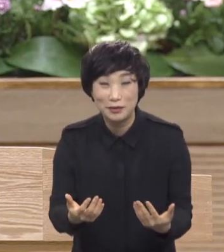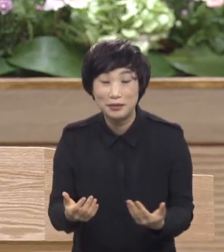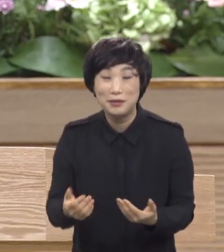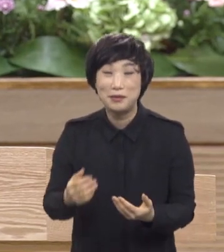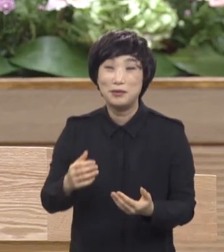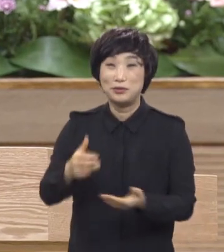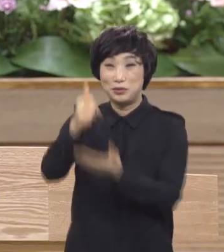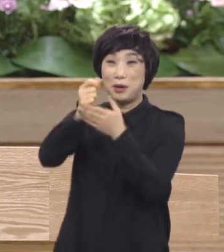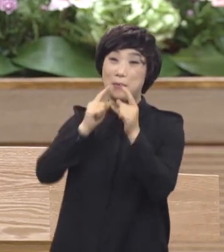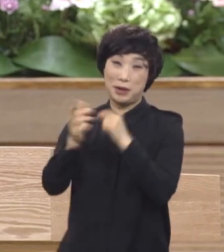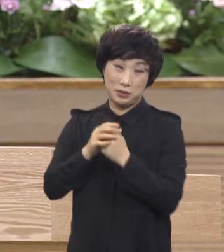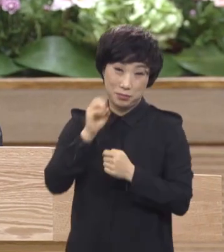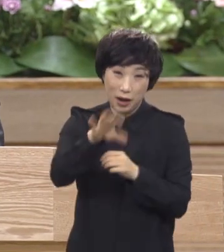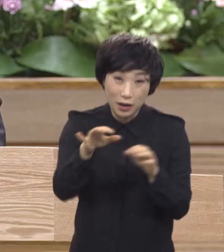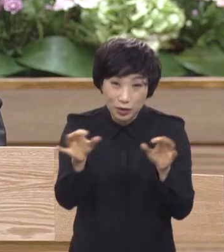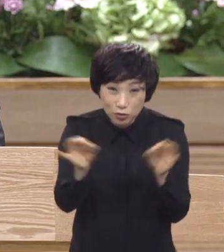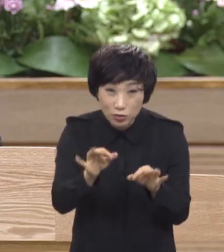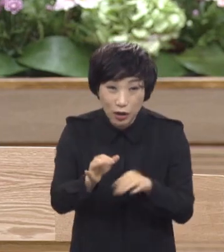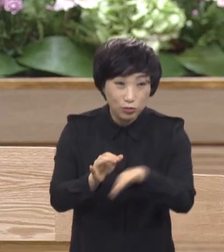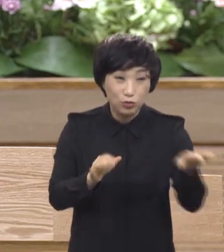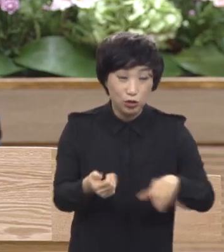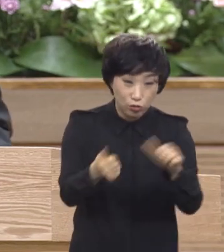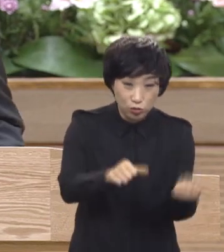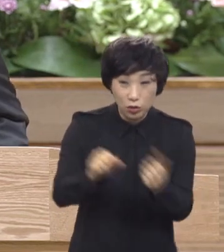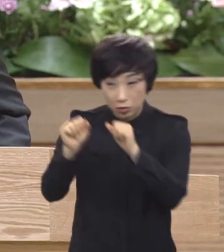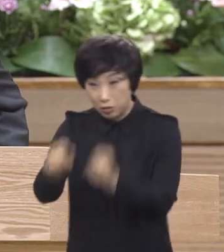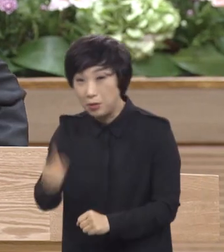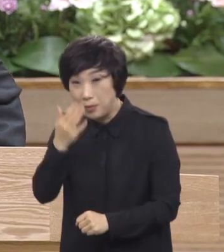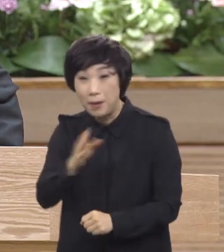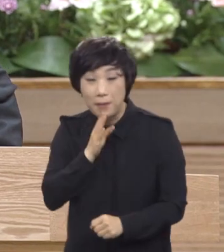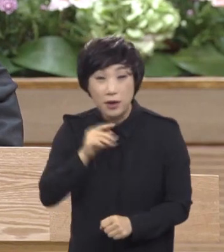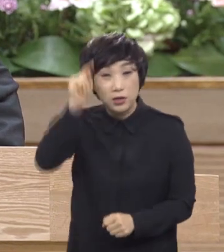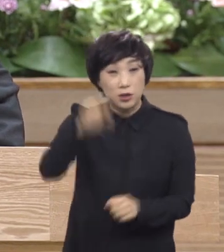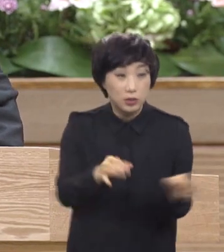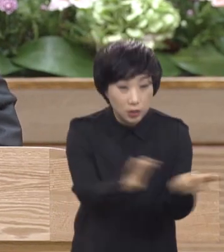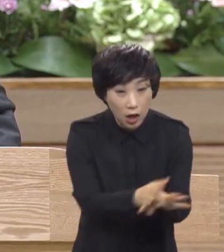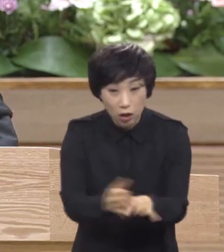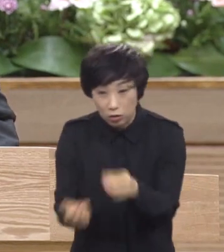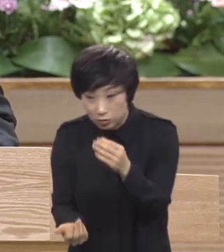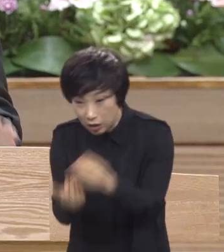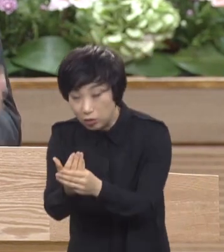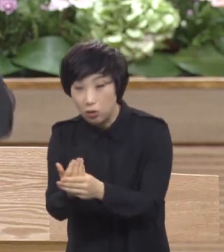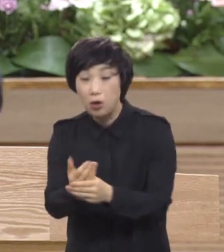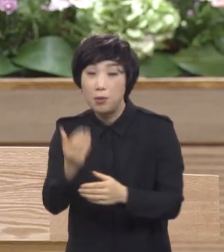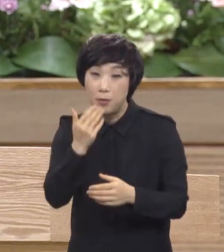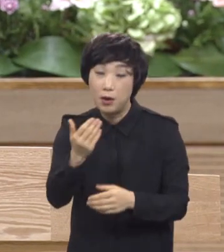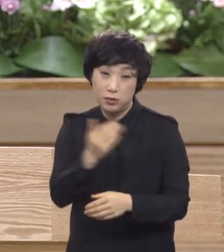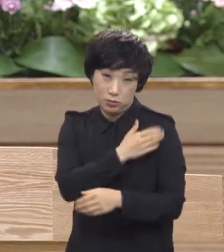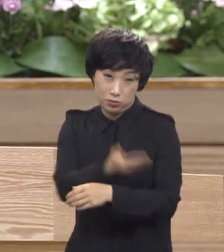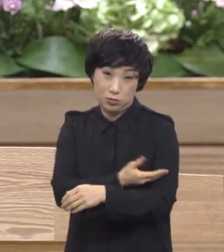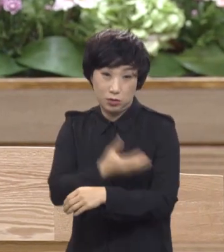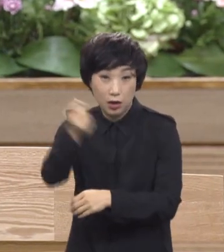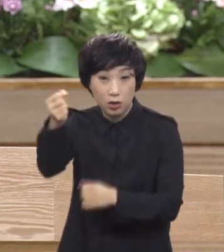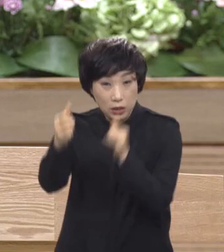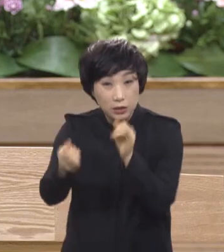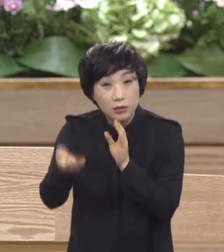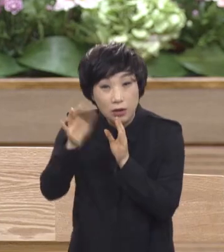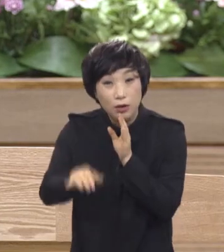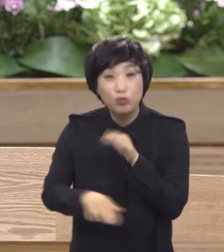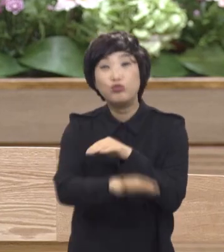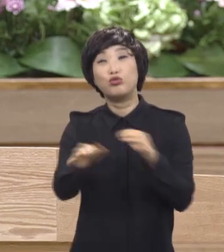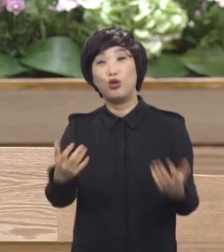한마디만 죽이고 살리고 천지가 없어지고 있어지고 하시는데 어떻게 견디겠느냐